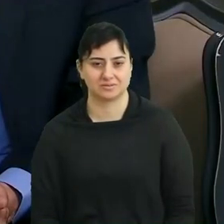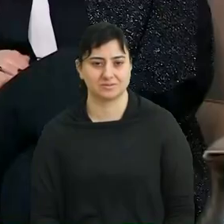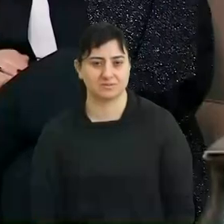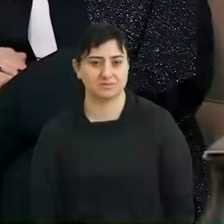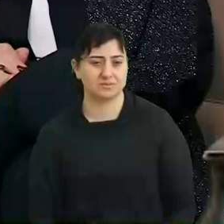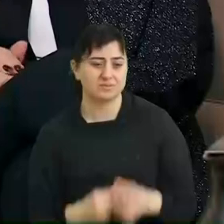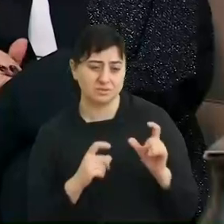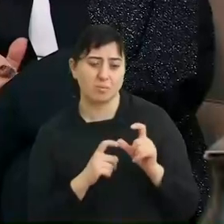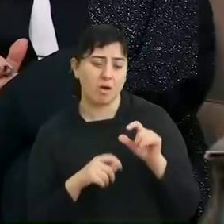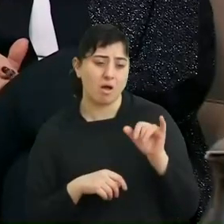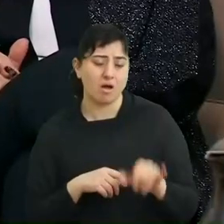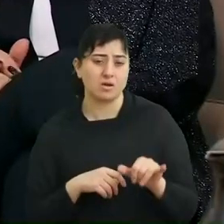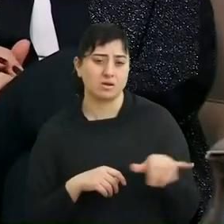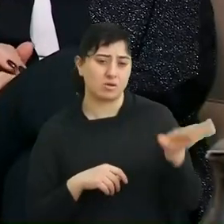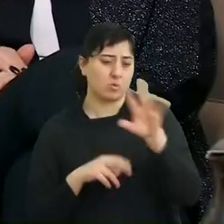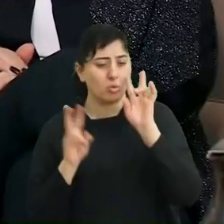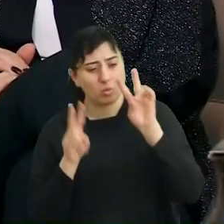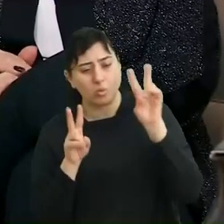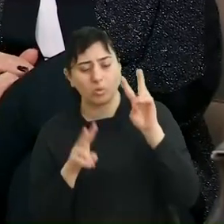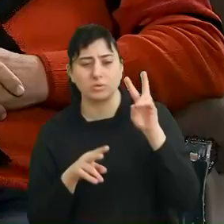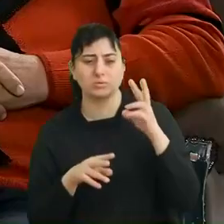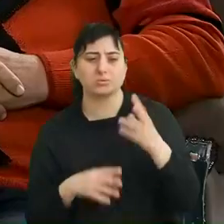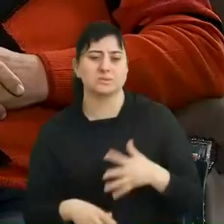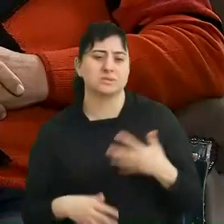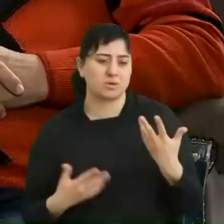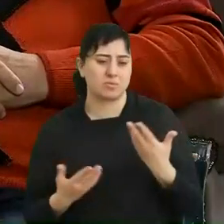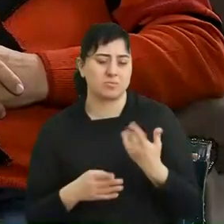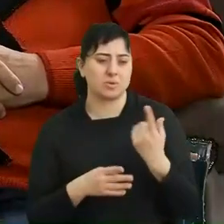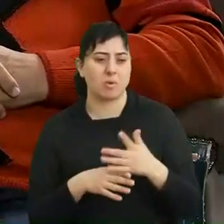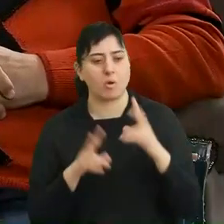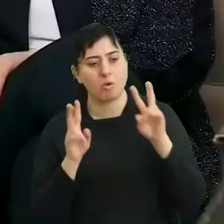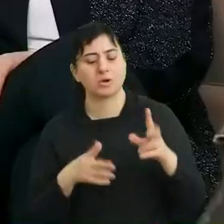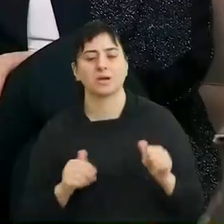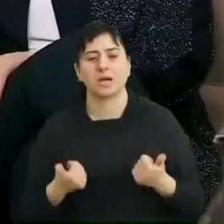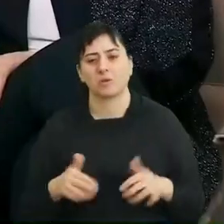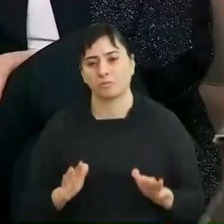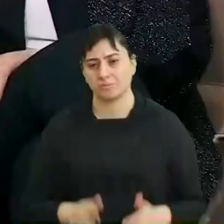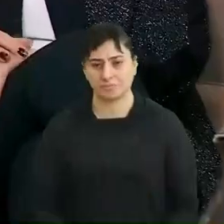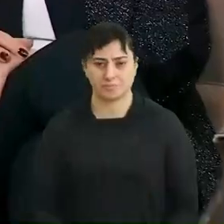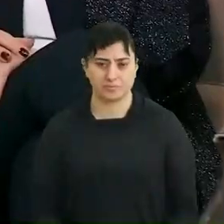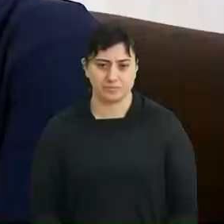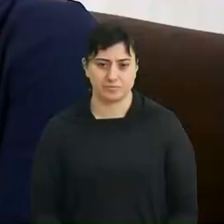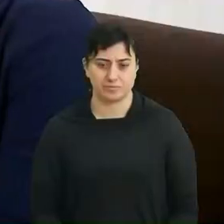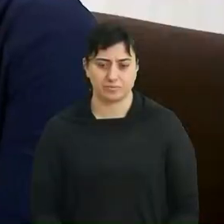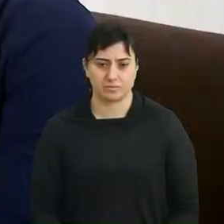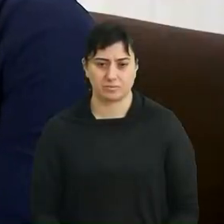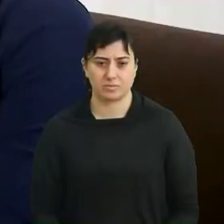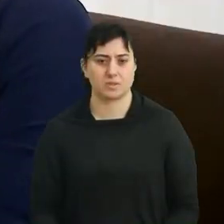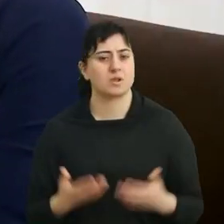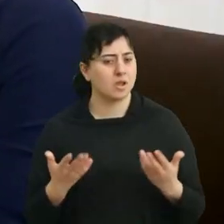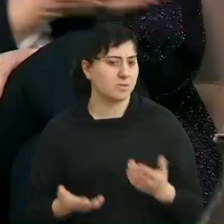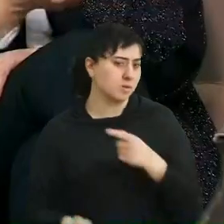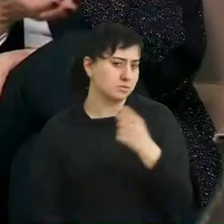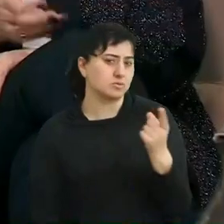haklı yani. Milletin gözünün önünde olmaya gerek yok. Millete malzeme vermeyelim yani. Ay Kemal'im doğru söylüyor. Ayrıca siz